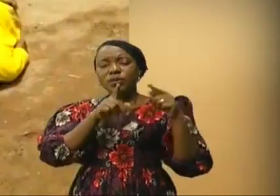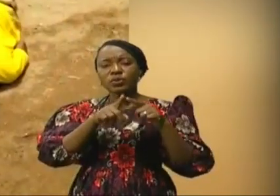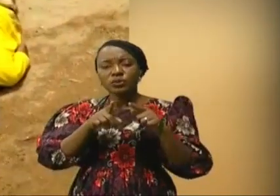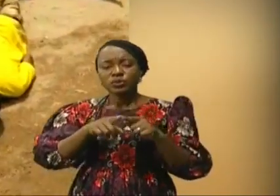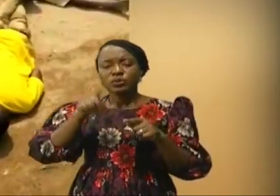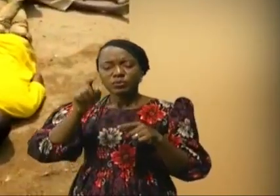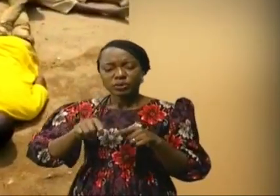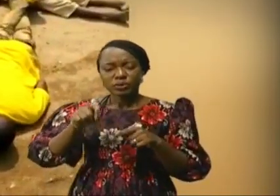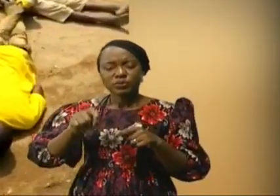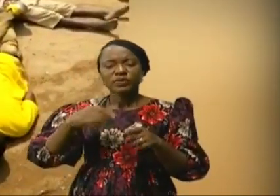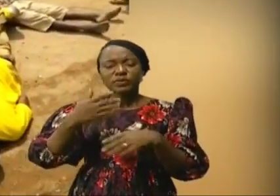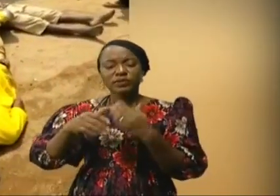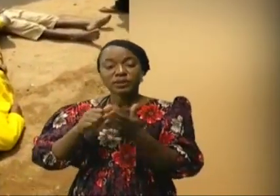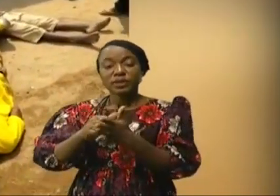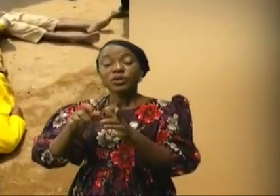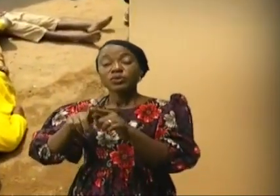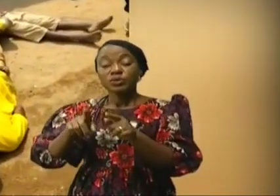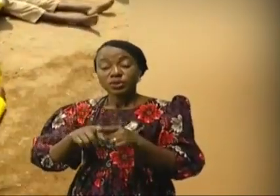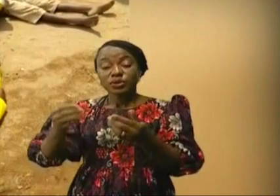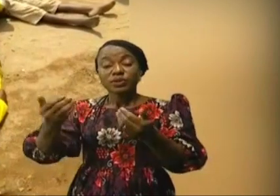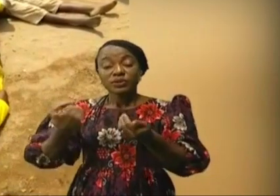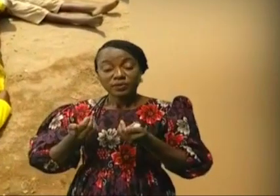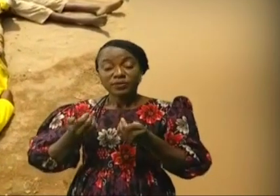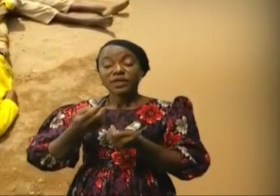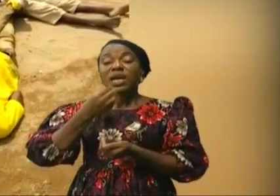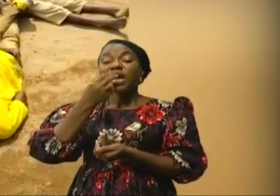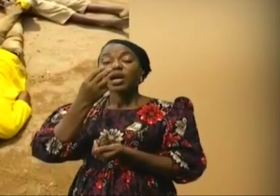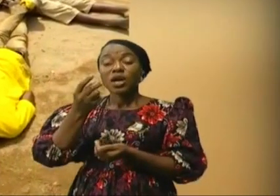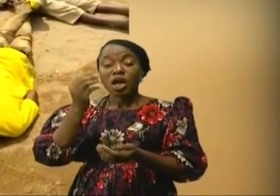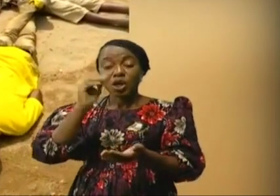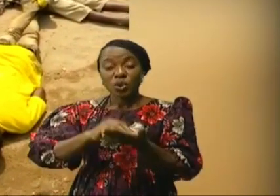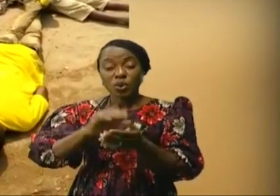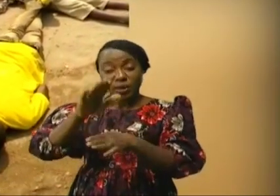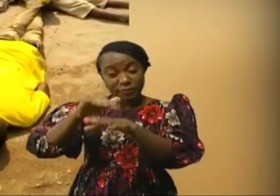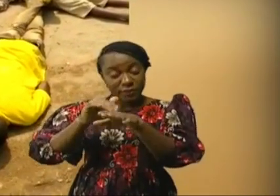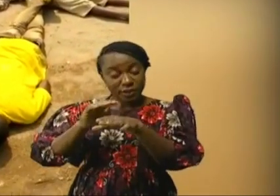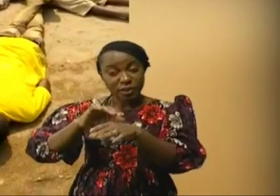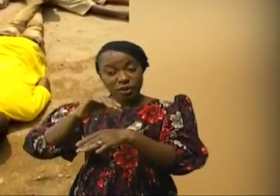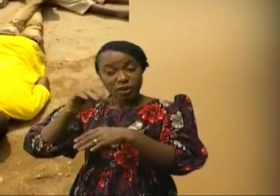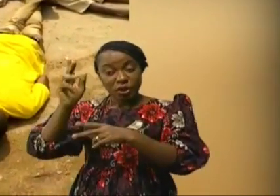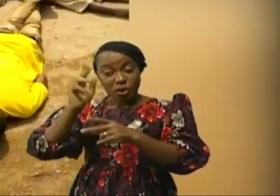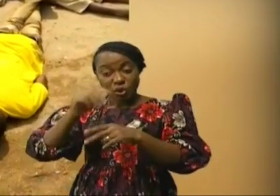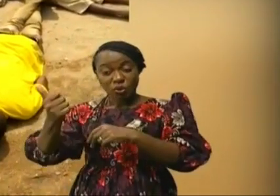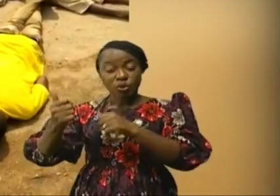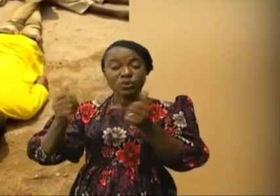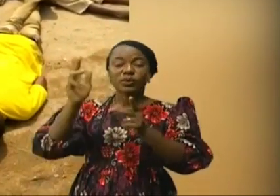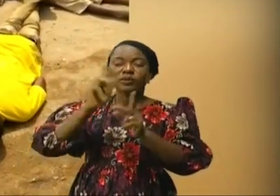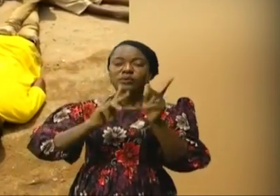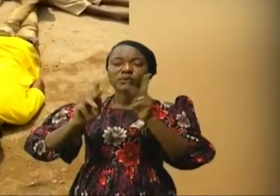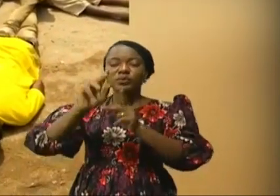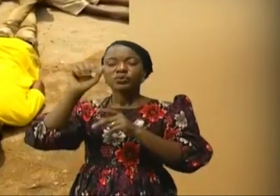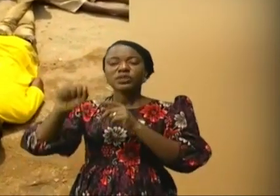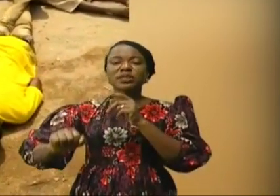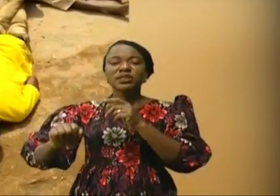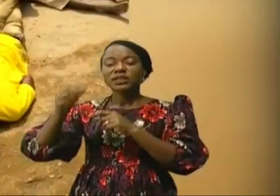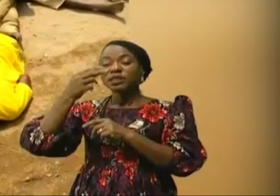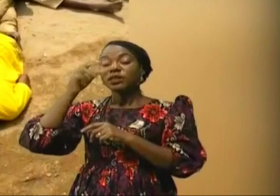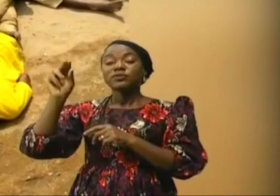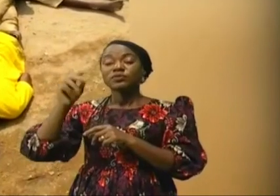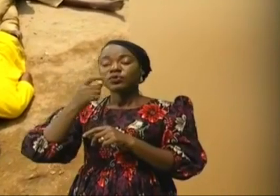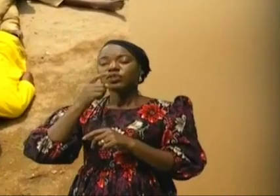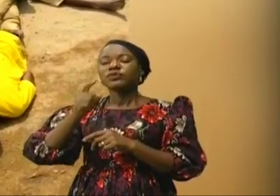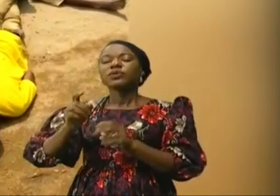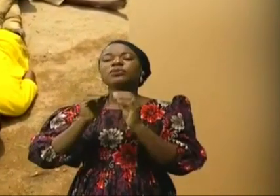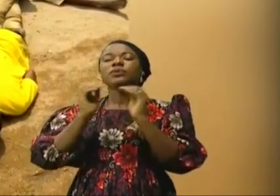soient dégagées. Je voudrais appeler particulièrement notre population d'ici Kivu au calme. Je me réjouis